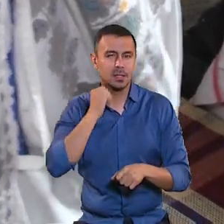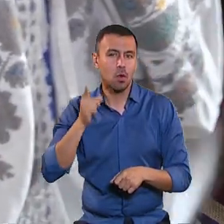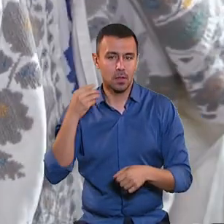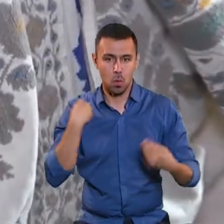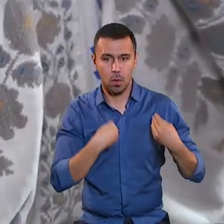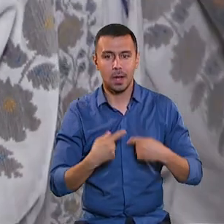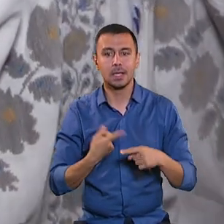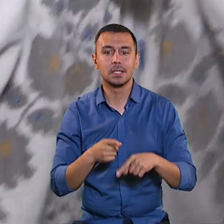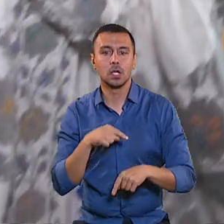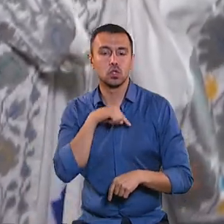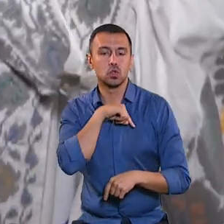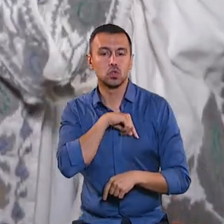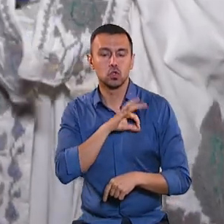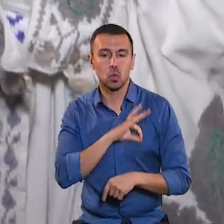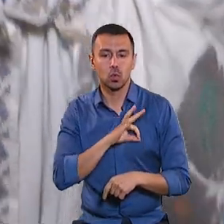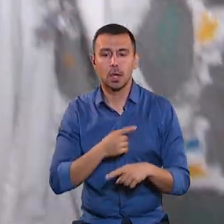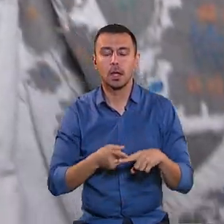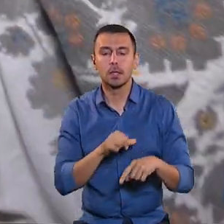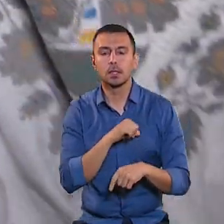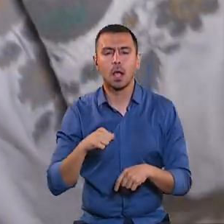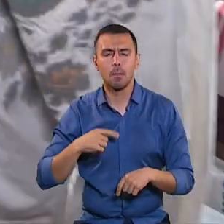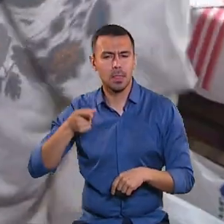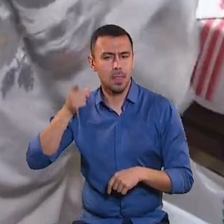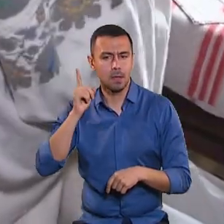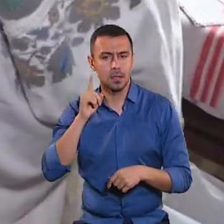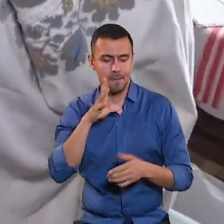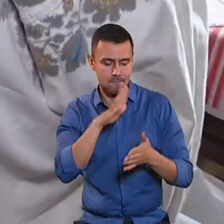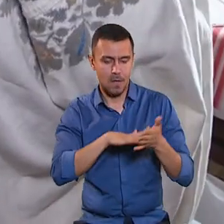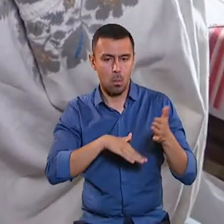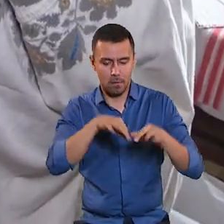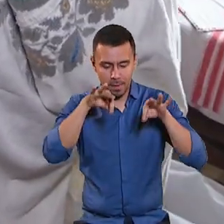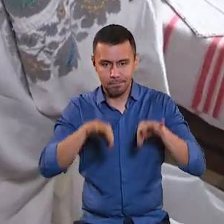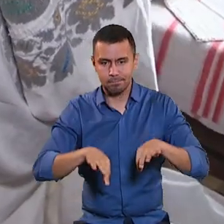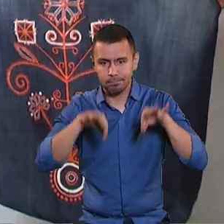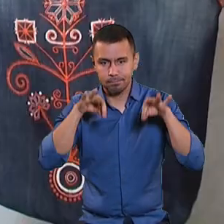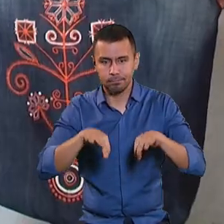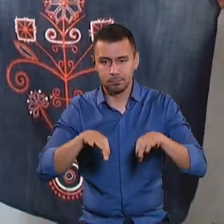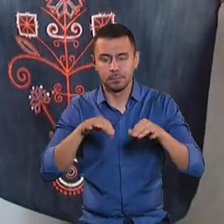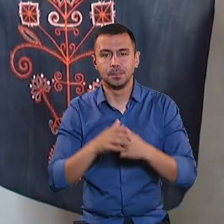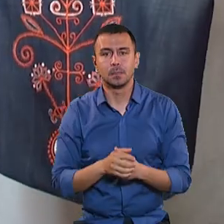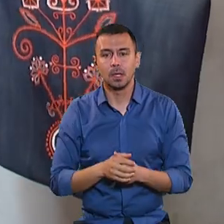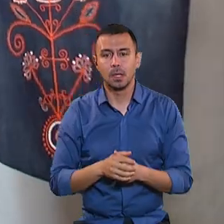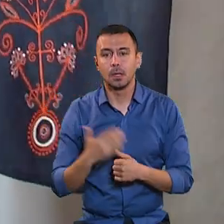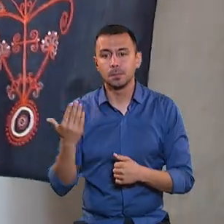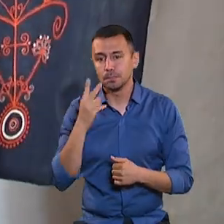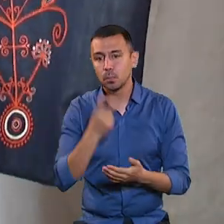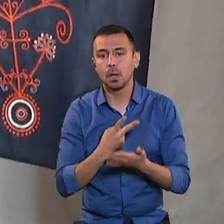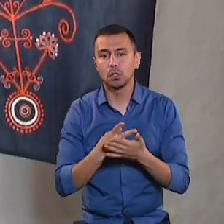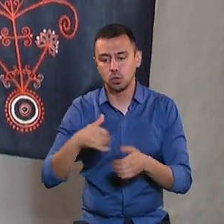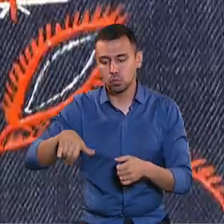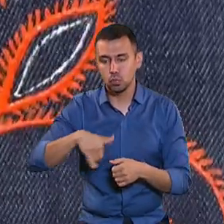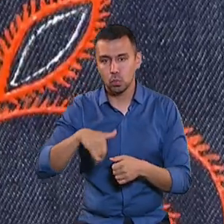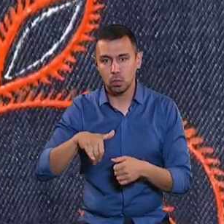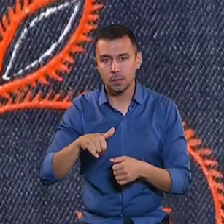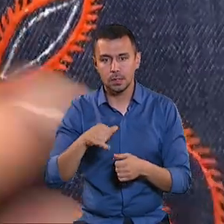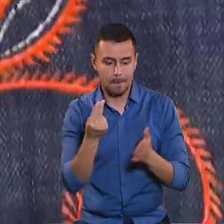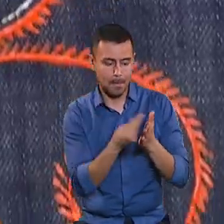ці сорочки отут оце сама сама давніше це фарбована натуральними нитками від варвіільхи Галина Бернадська показує сумку шопер